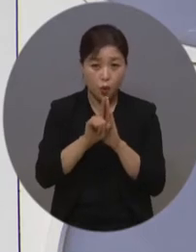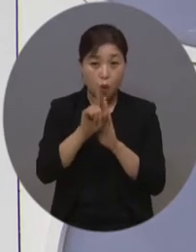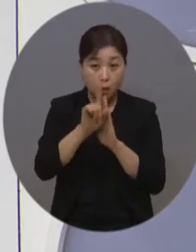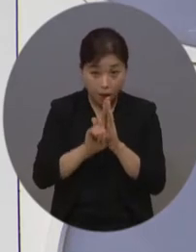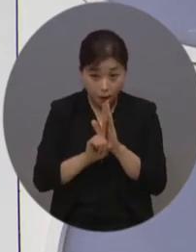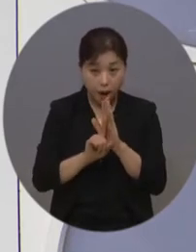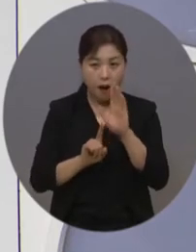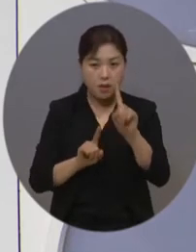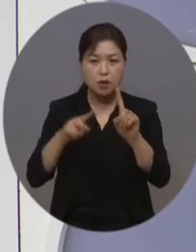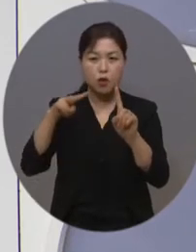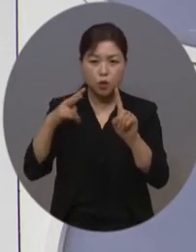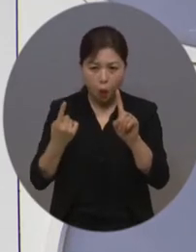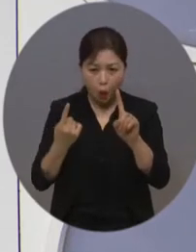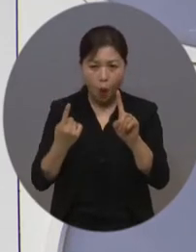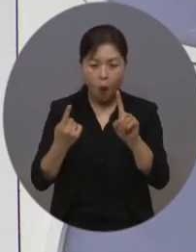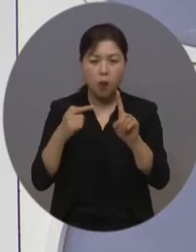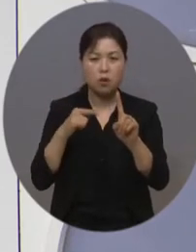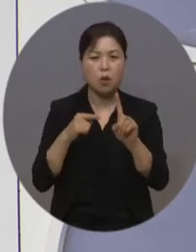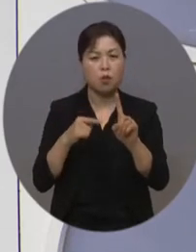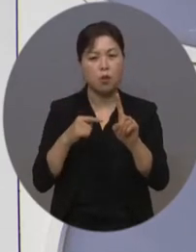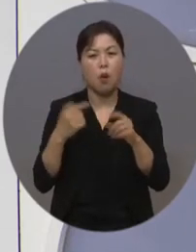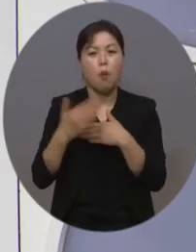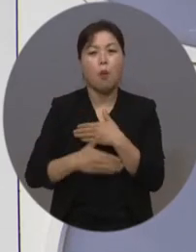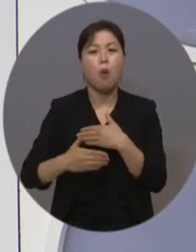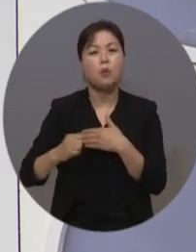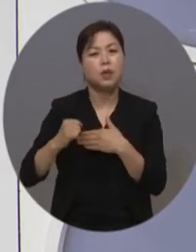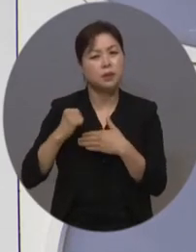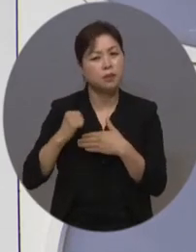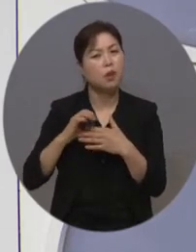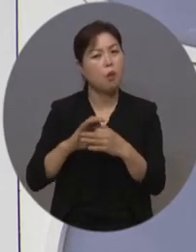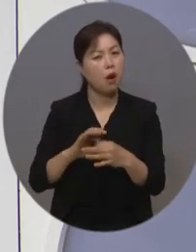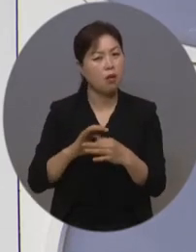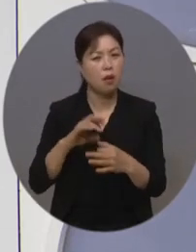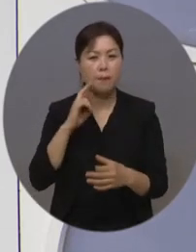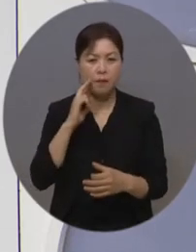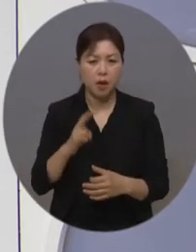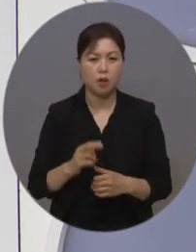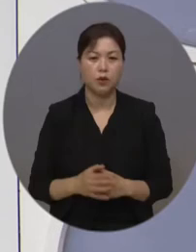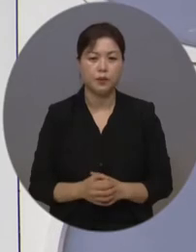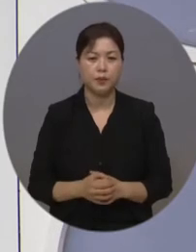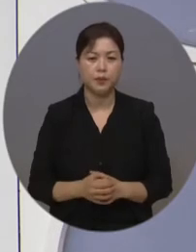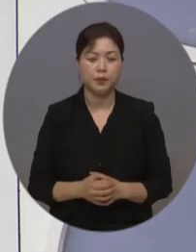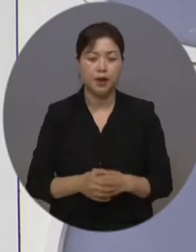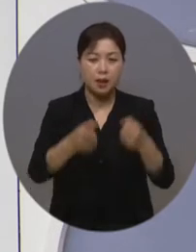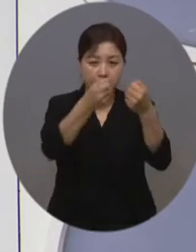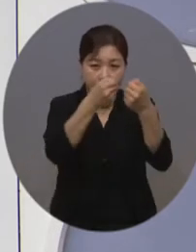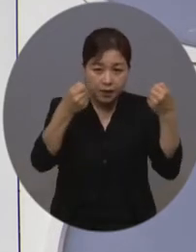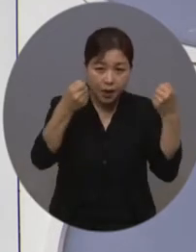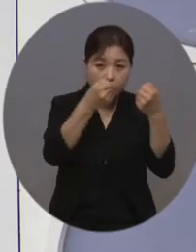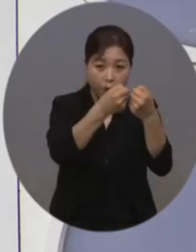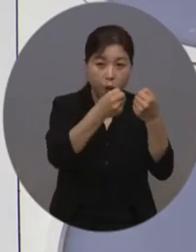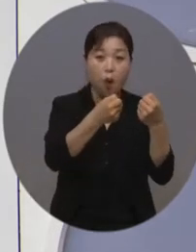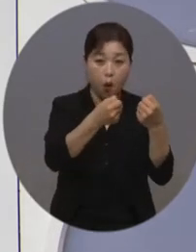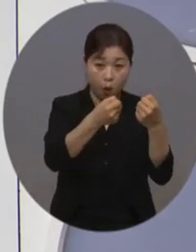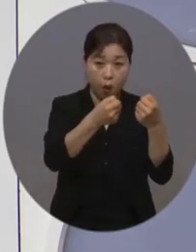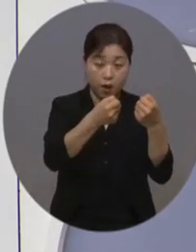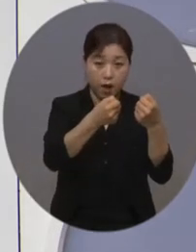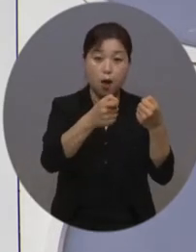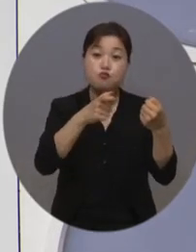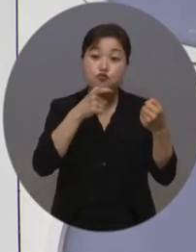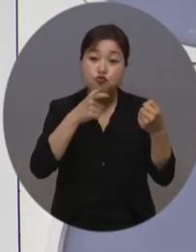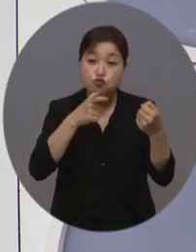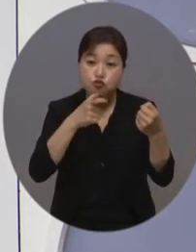있습니다. 가령 우리가 냉장고에 물은 6도입니다. 근데 그거를 내가 마시면 우리 위장은